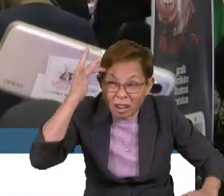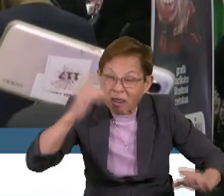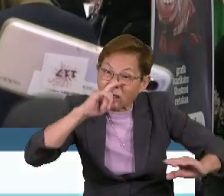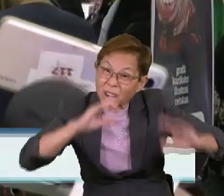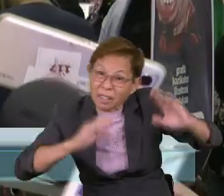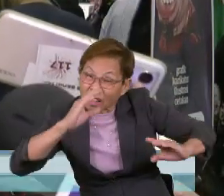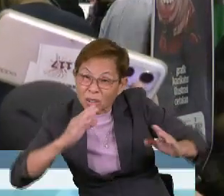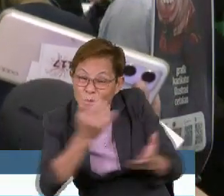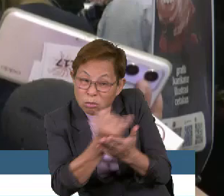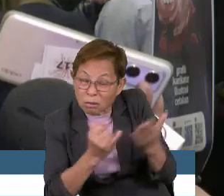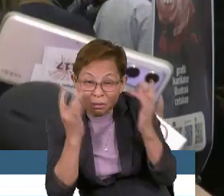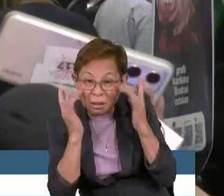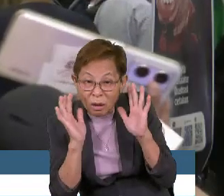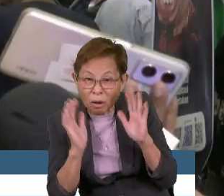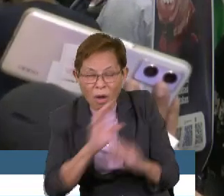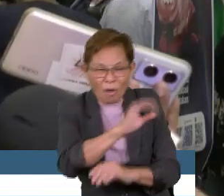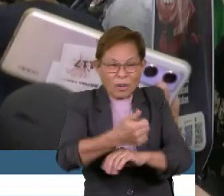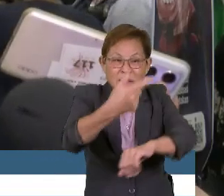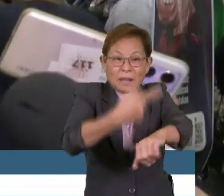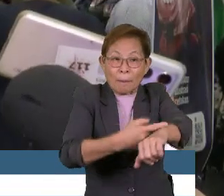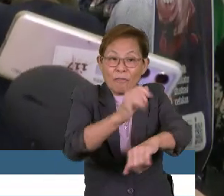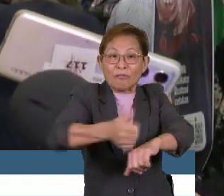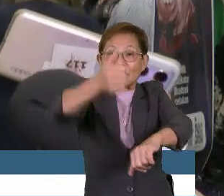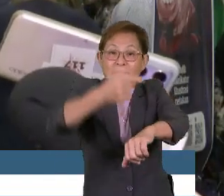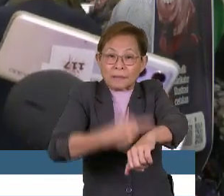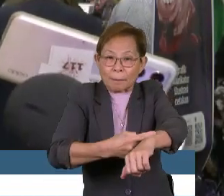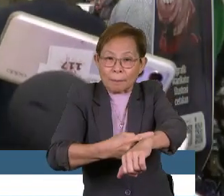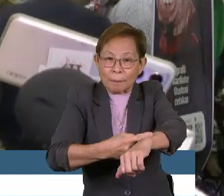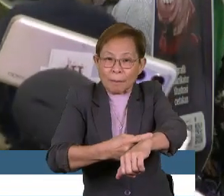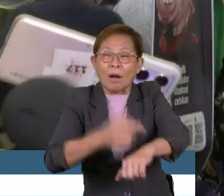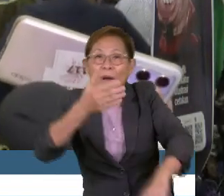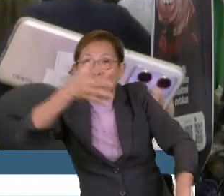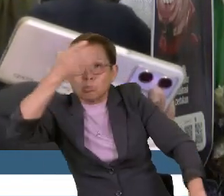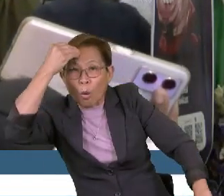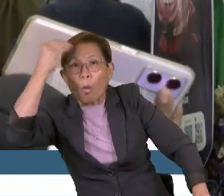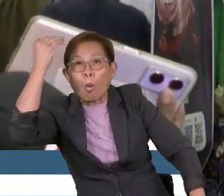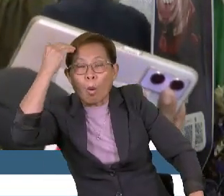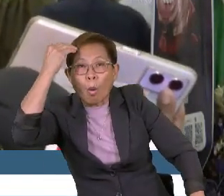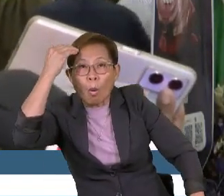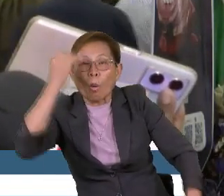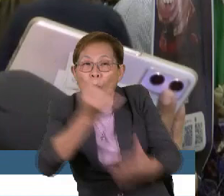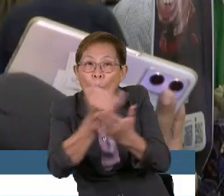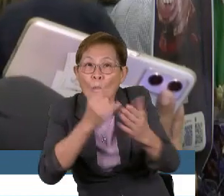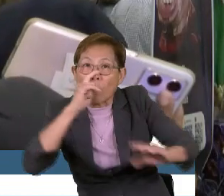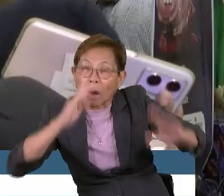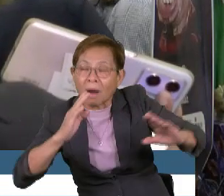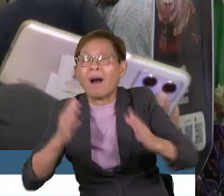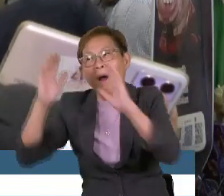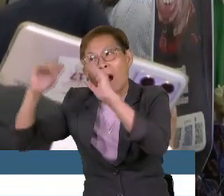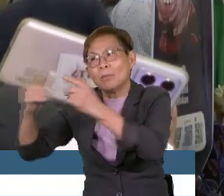karikatur, apa itu buat pertama kali, barangkali mereka tahu tentang karikatur, harap datang ke sini untuk